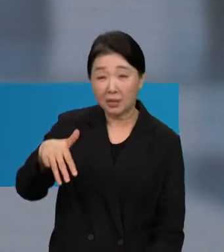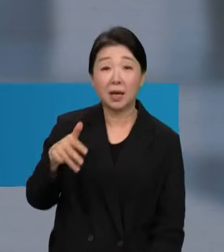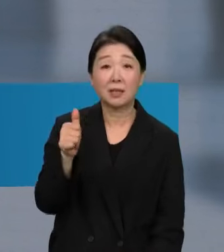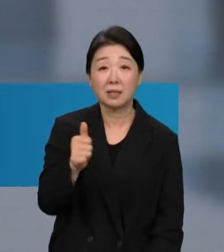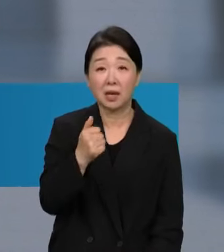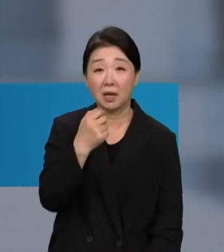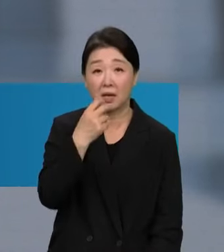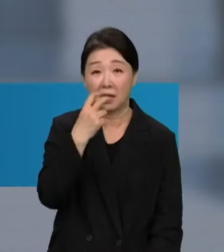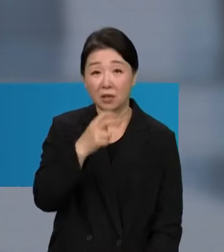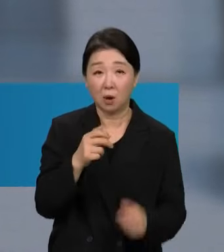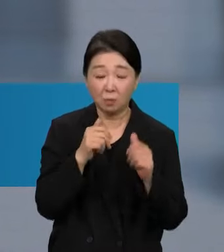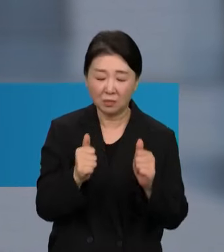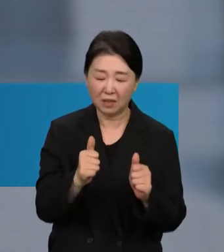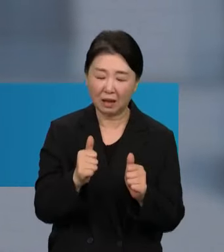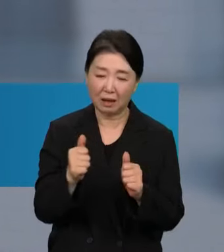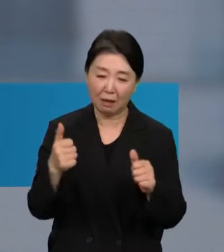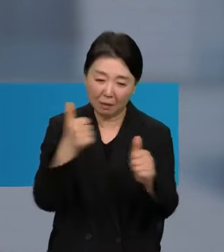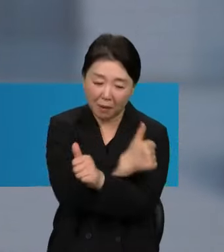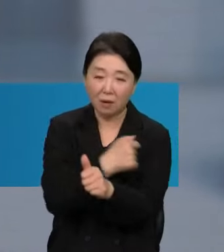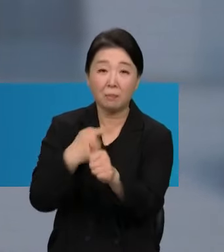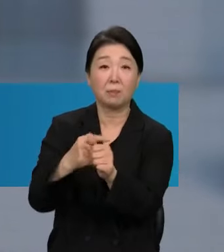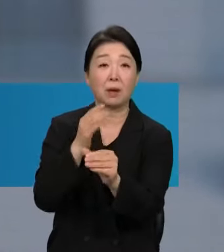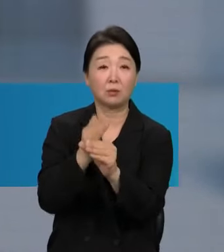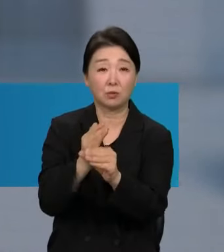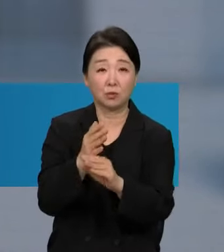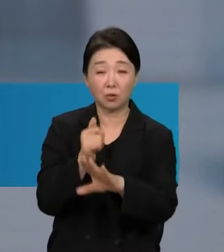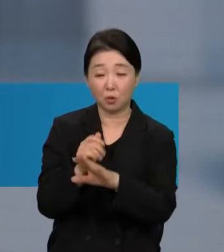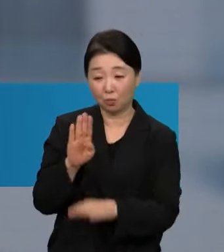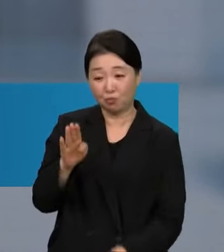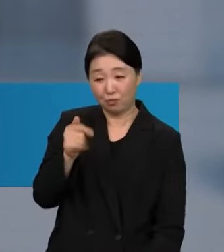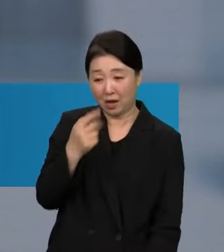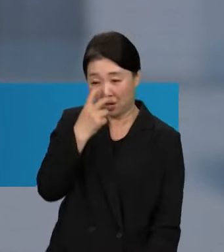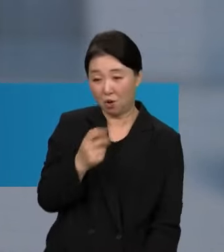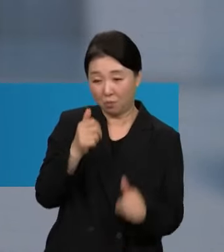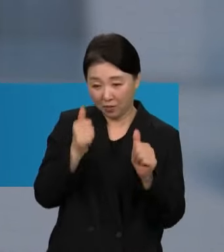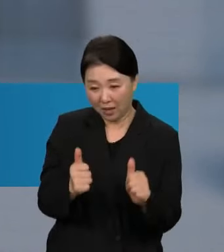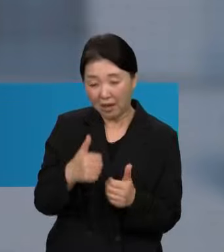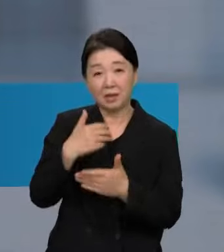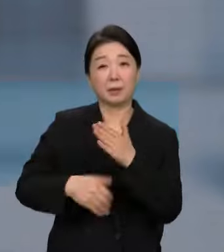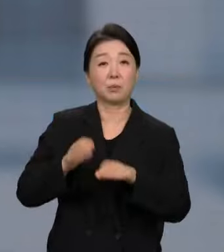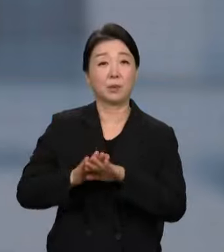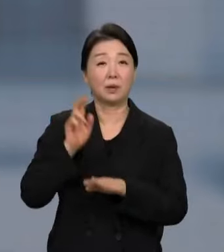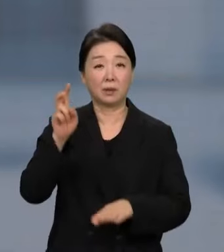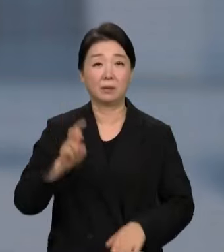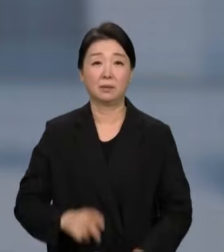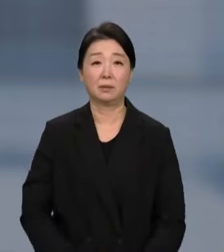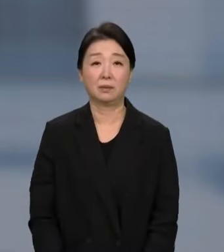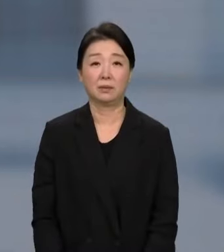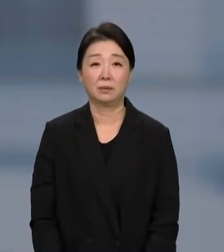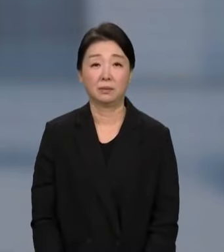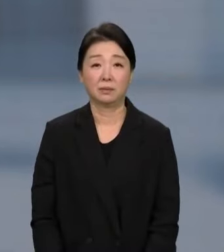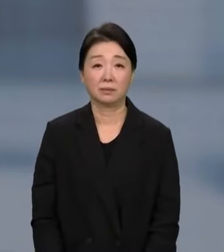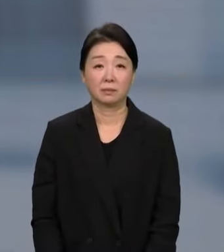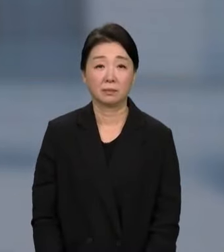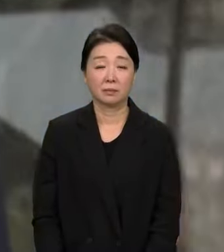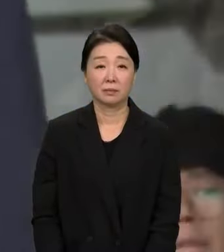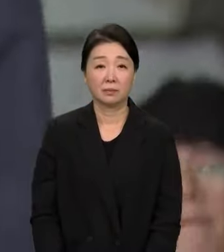한꺼번에 바꾸며 비판을 받았던만큼 부장 검사들은 남기려는 거 아니냐 분석이 나옵니다 연지환